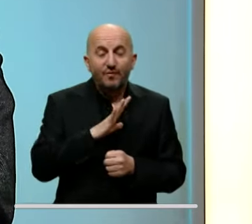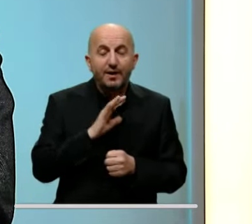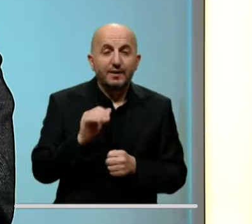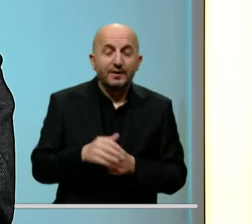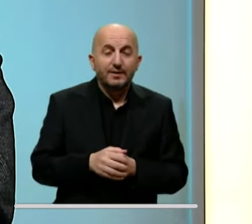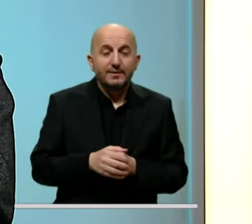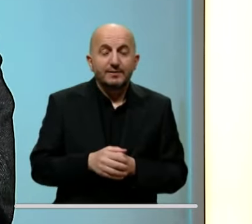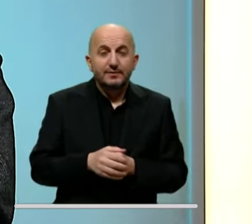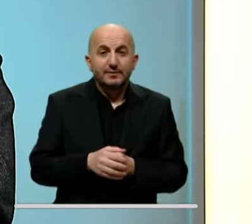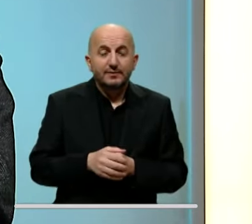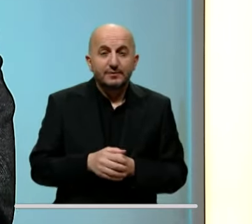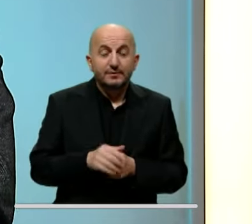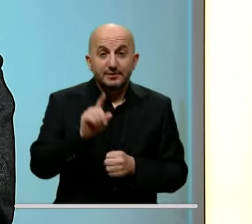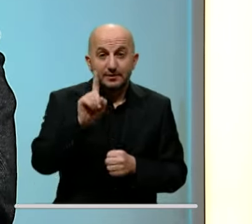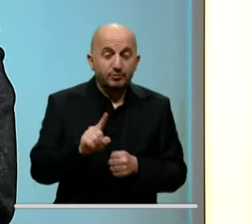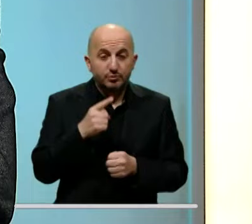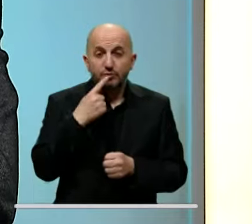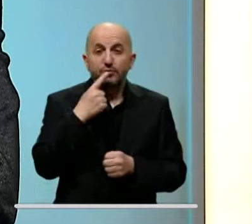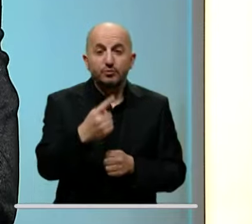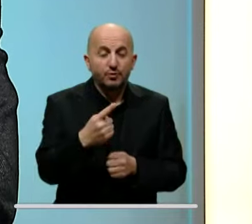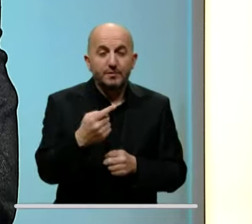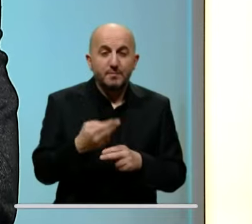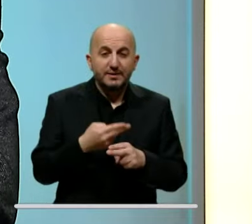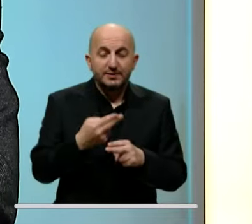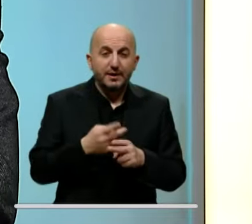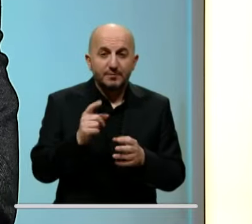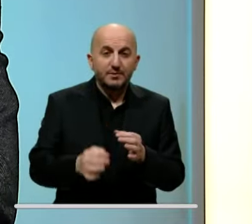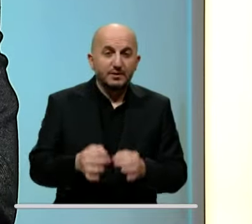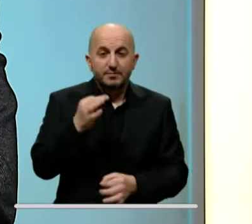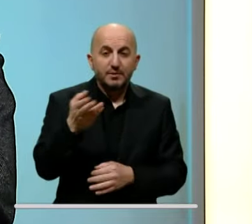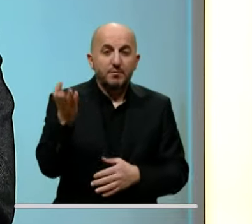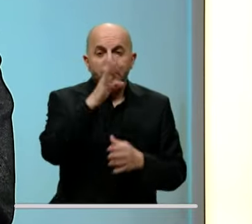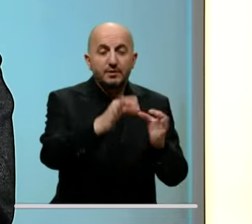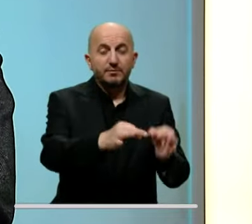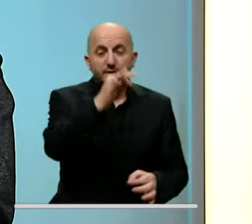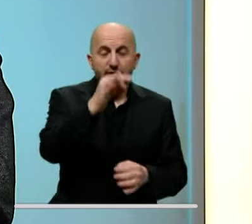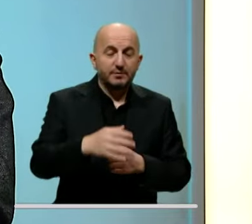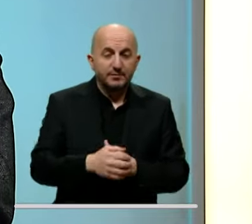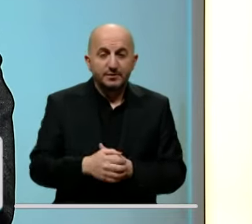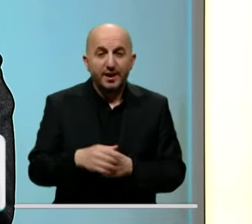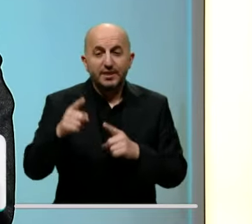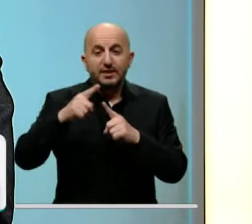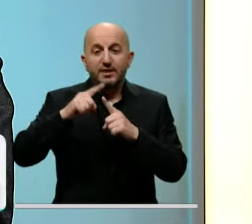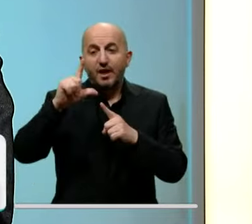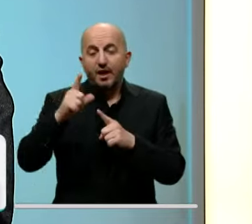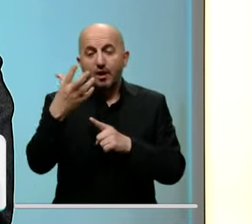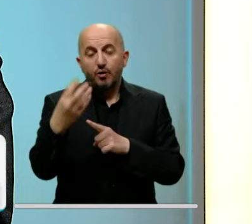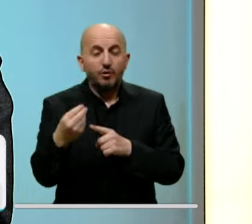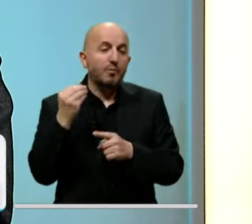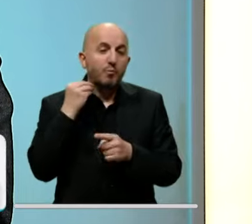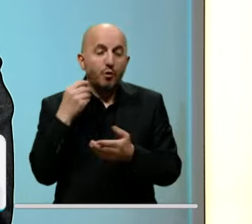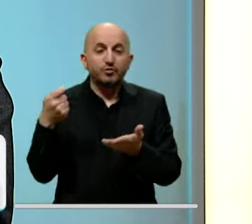Değerli hocam ben Eee ilk önce şunu söyleyeyim diyelim ki bir kimse bir başka kimseye TL olarak